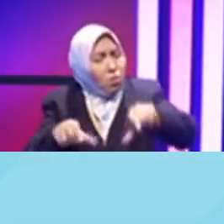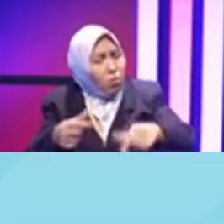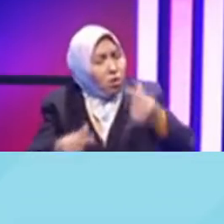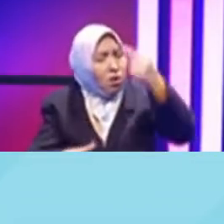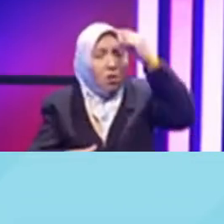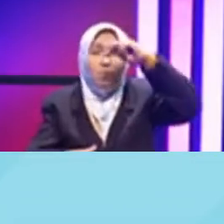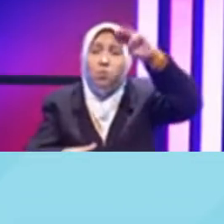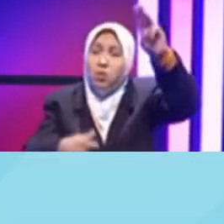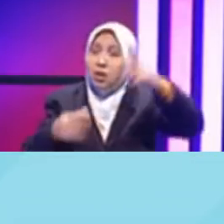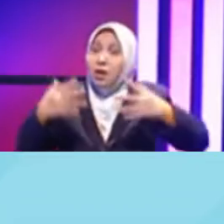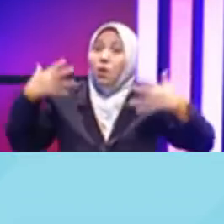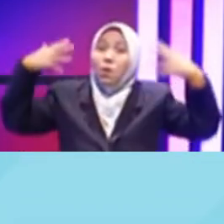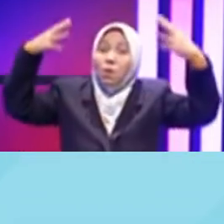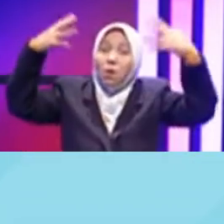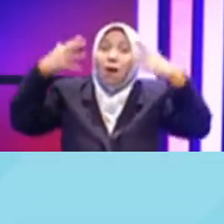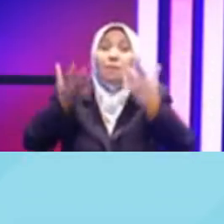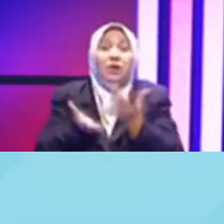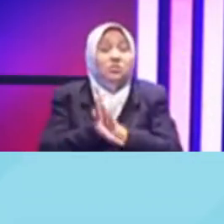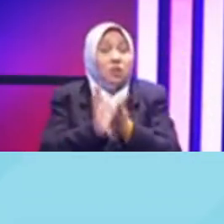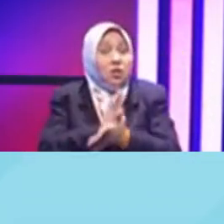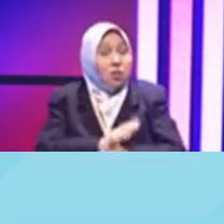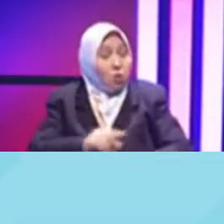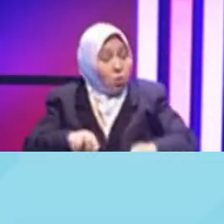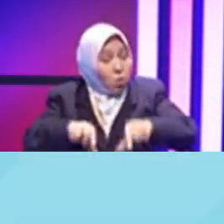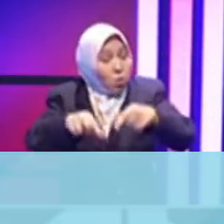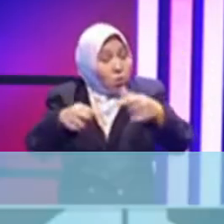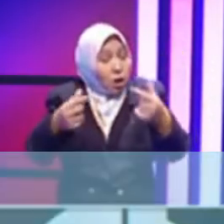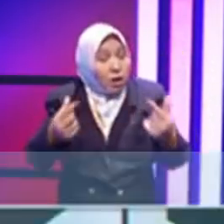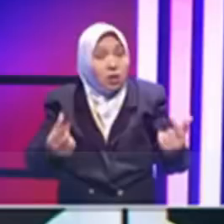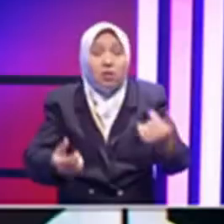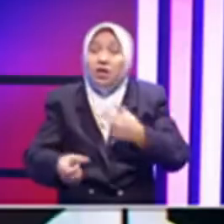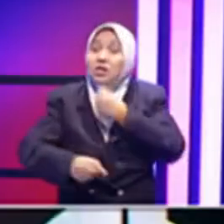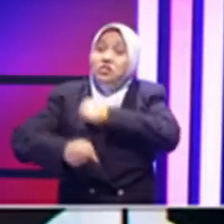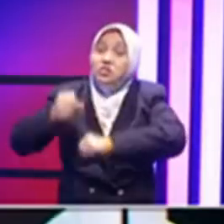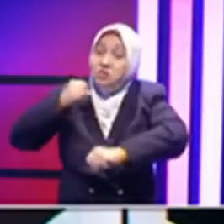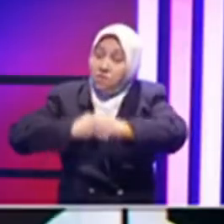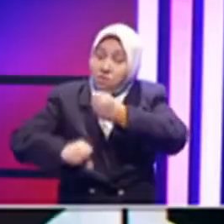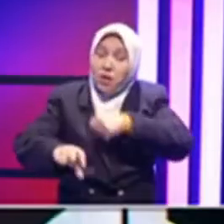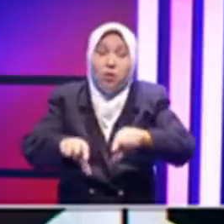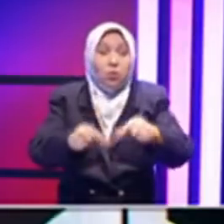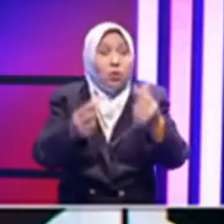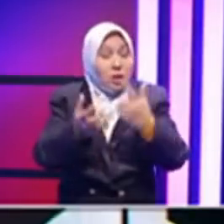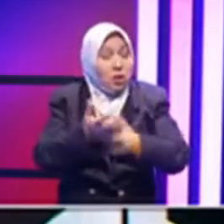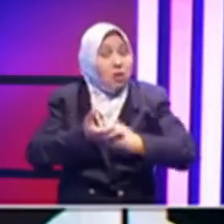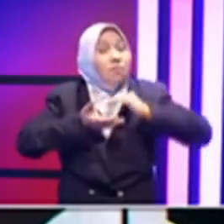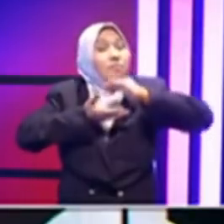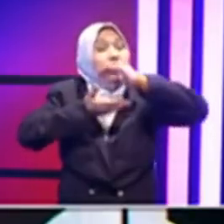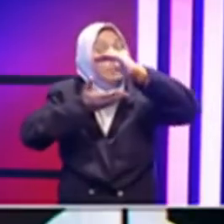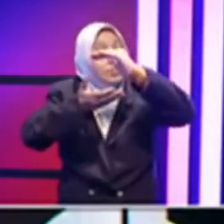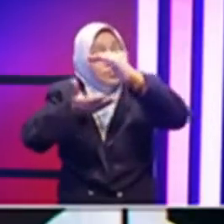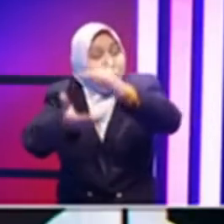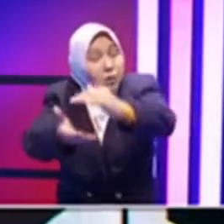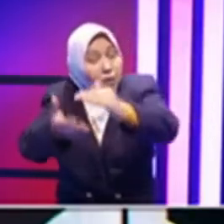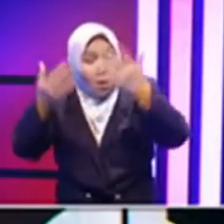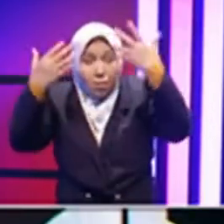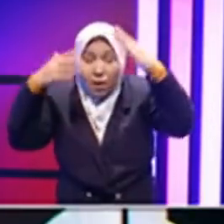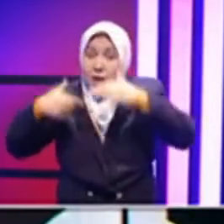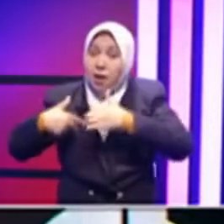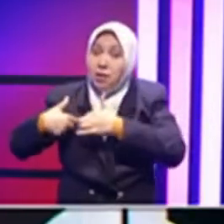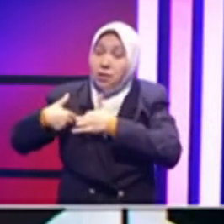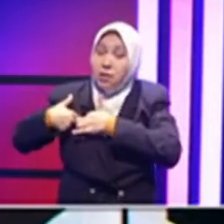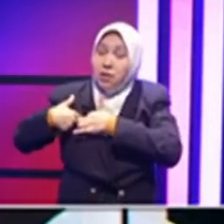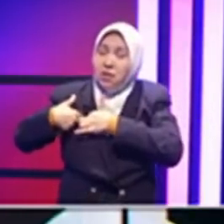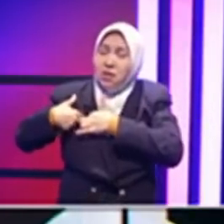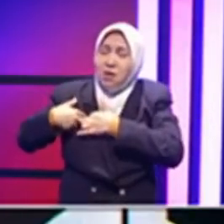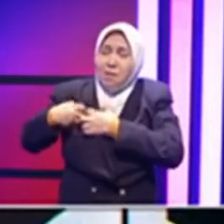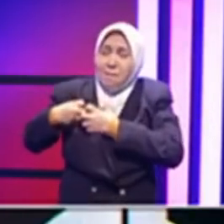hebat. Maka apa jadi Ustaz ya, bila wal Quranil Majid, sifat Quran ini Al Majid, iaitu disampaikan hebat itu, hati kita ini macam nak